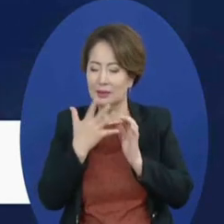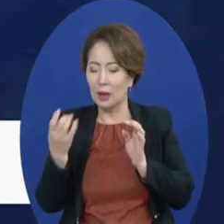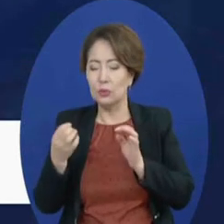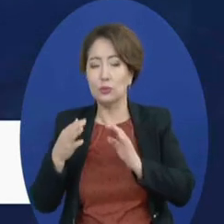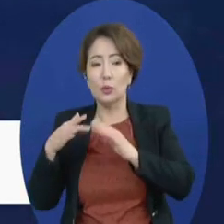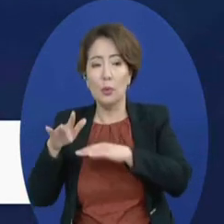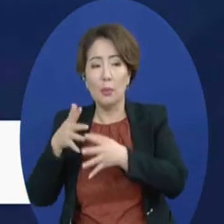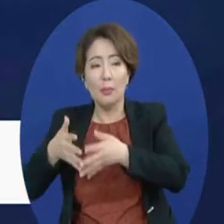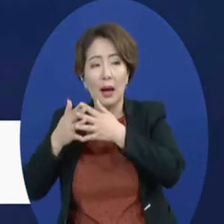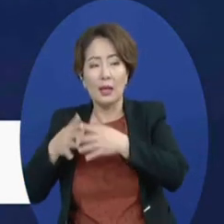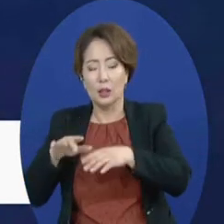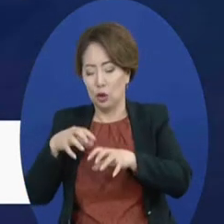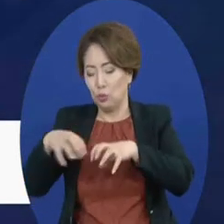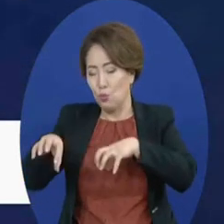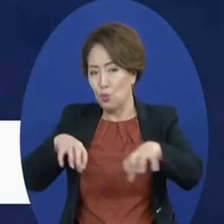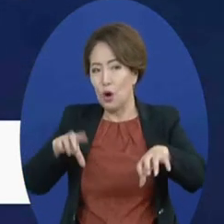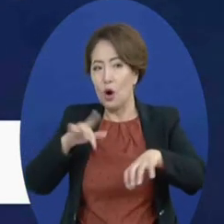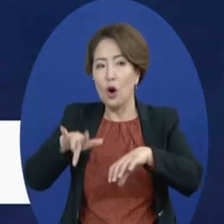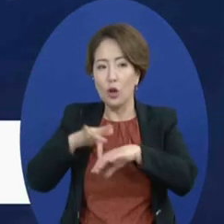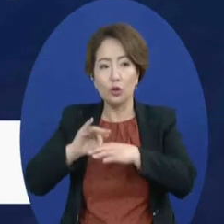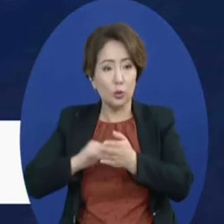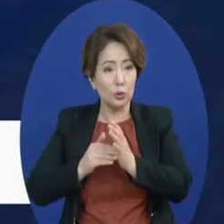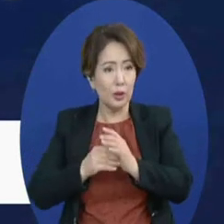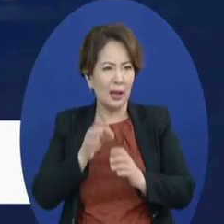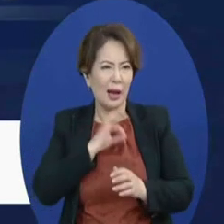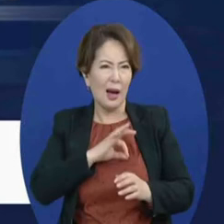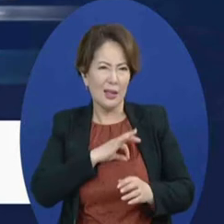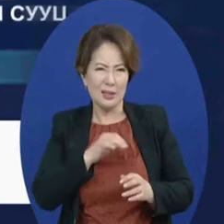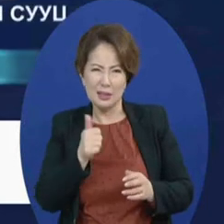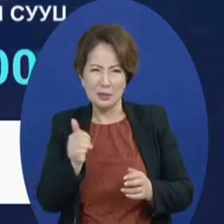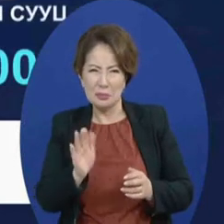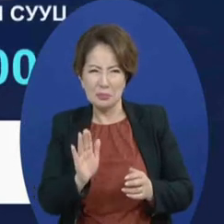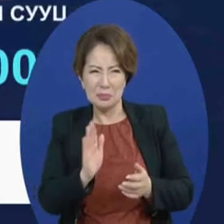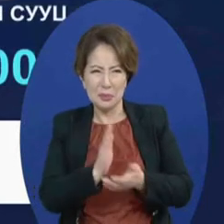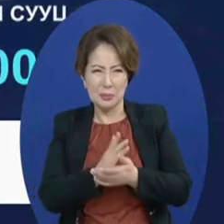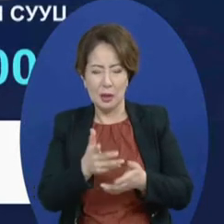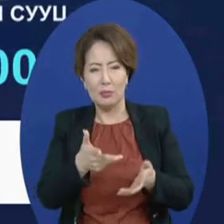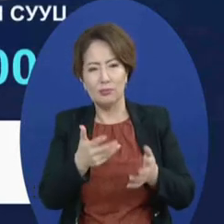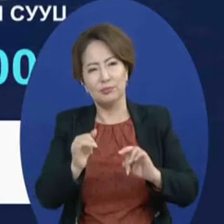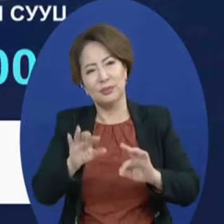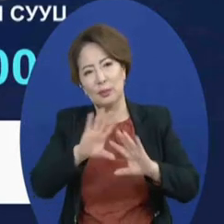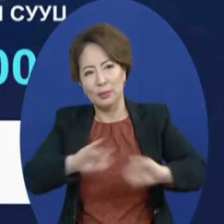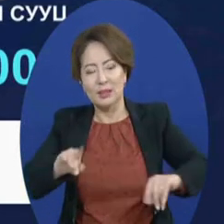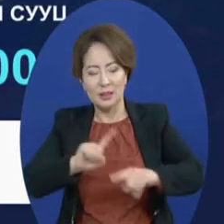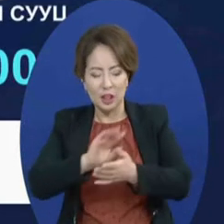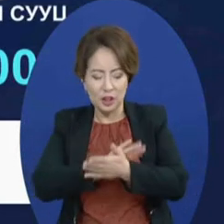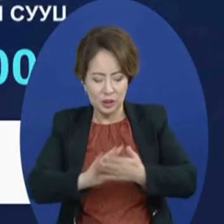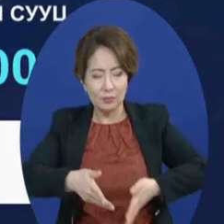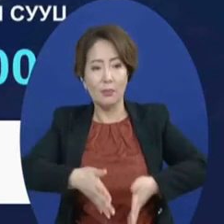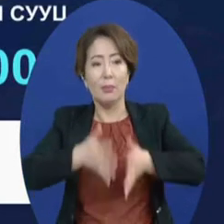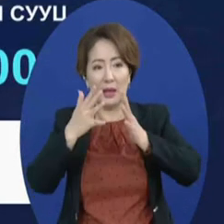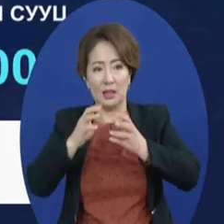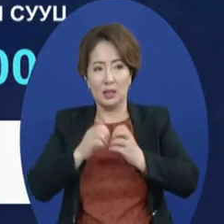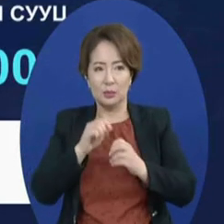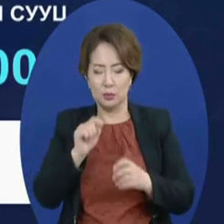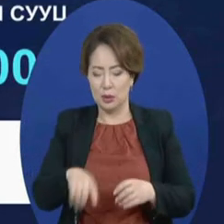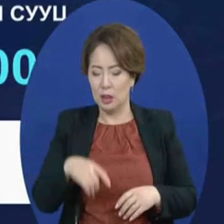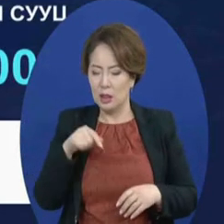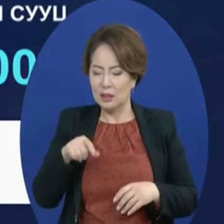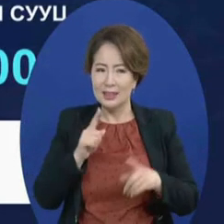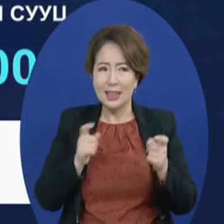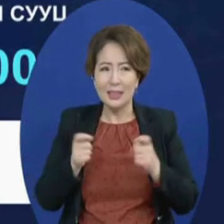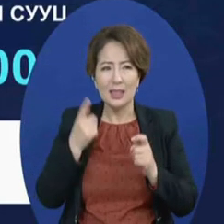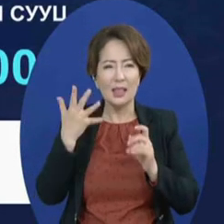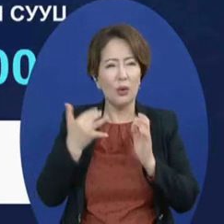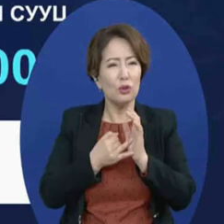хотуудад төлүүлж байна. Үүнээс гадна ашиглалтын шаардлага хангахгүй орон сууцуудыг дахин төлүүлнэ. Зах зээлд байгаа 57 мянган орон сууцанд иргэдийг оруулахар